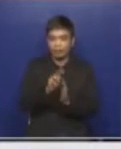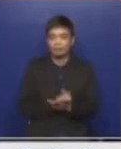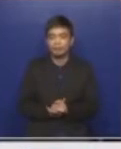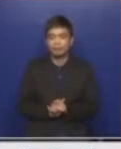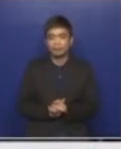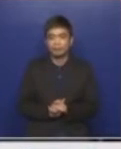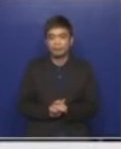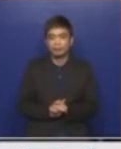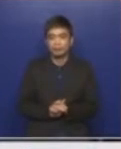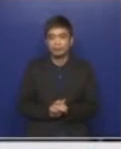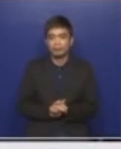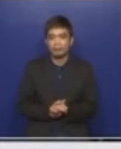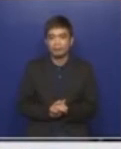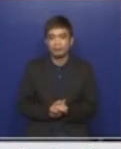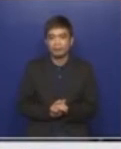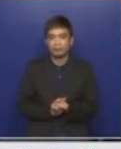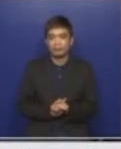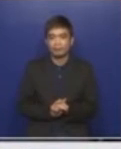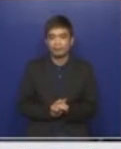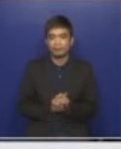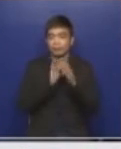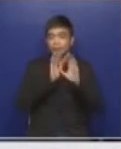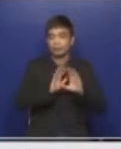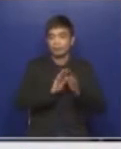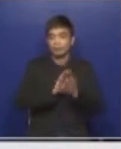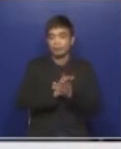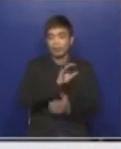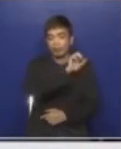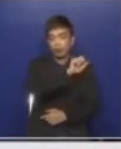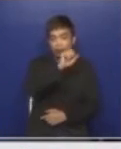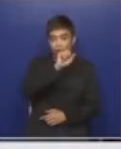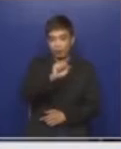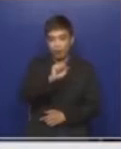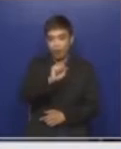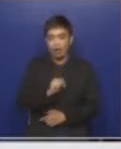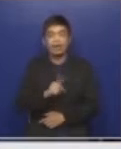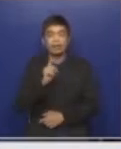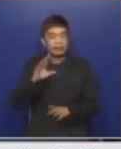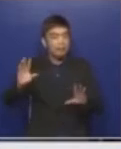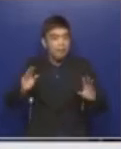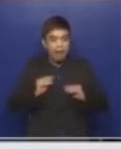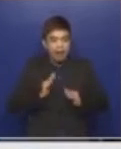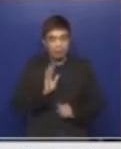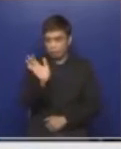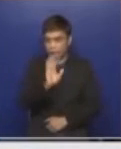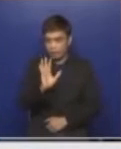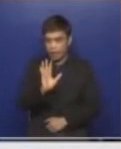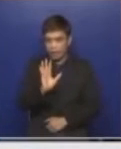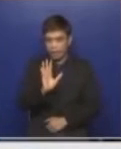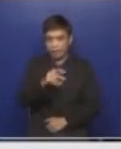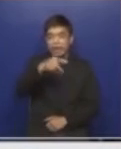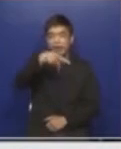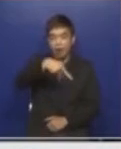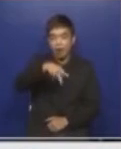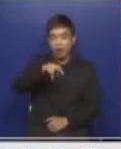านว่ารัฐสภาคงไม่ปฏิเสธที่จะรับหลักการร่างพระราชบัญญัติปรับปรุงกระทรวงทบกรมฉบับที่พ.ศ.